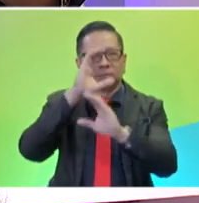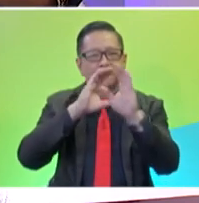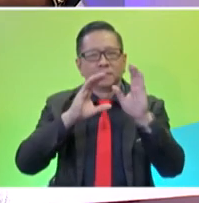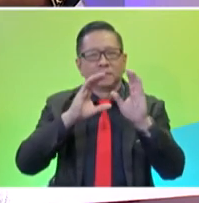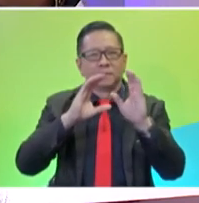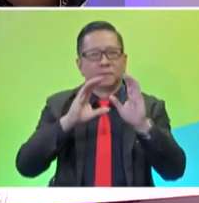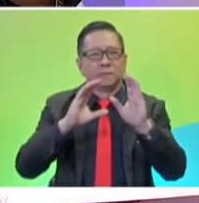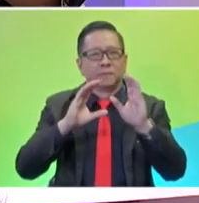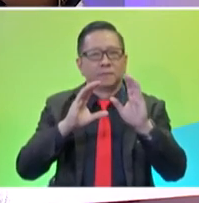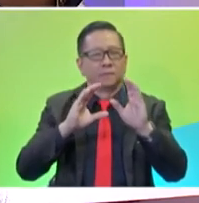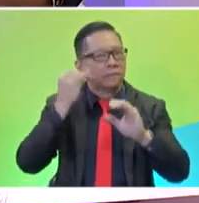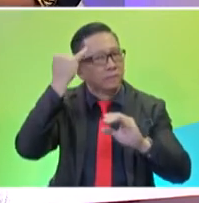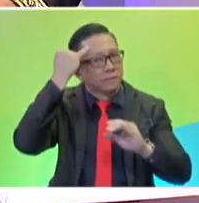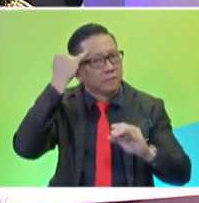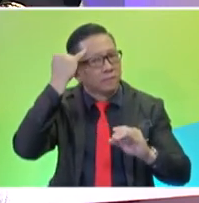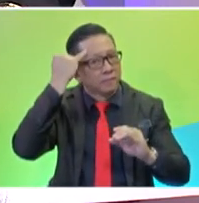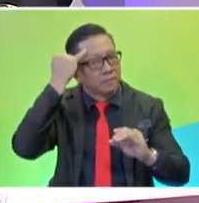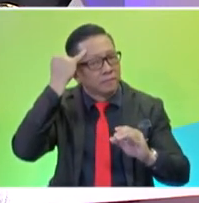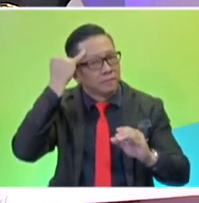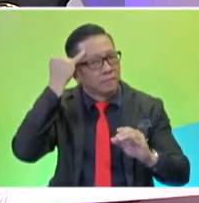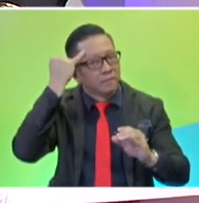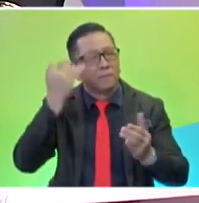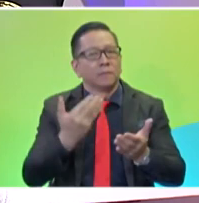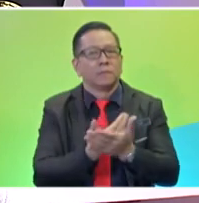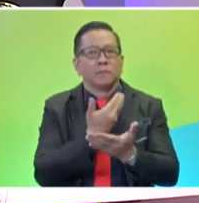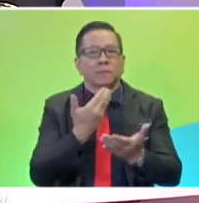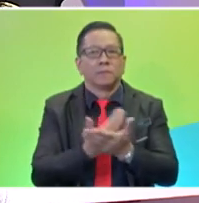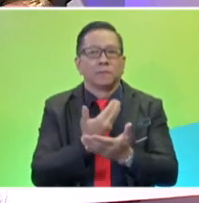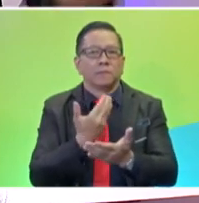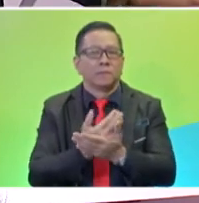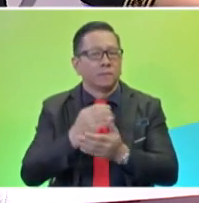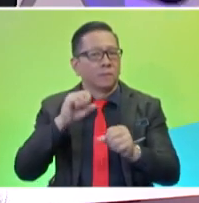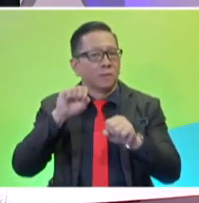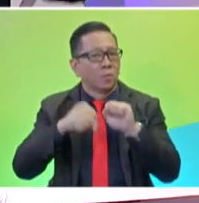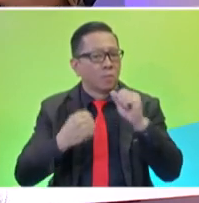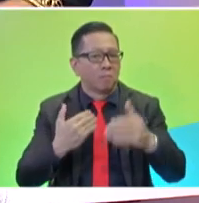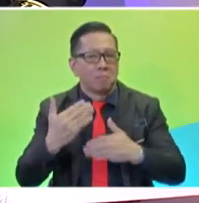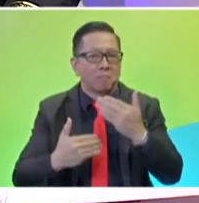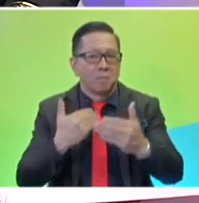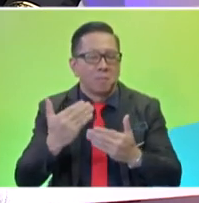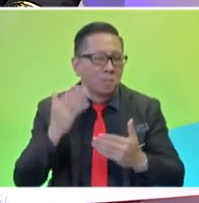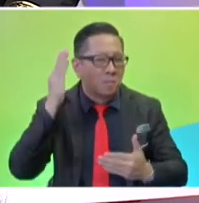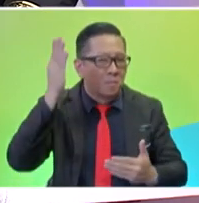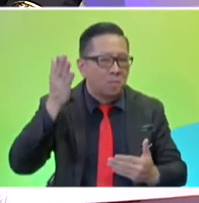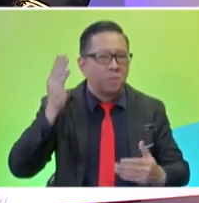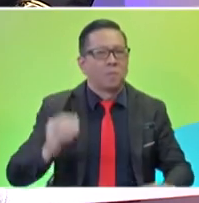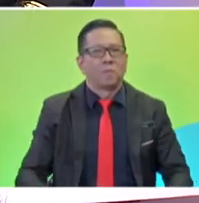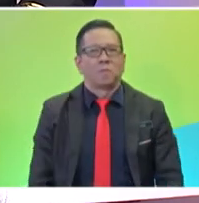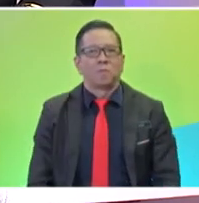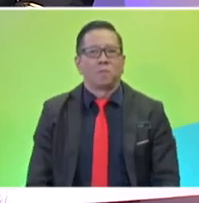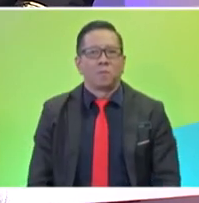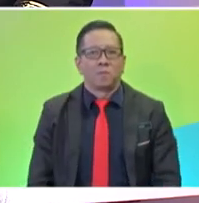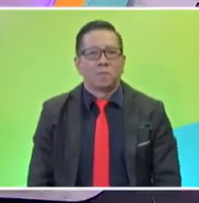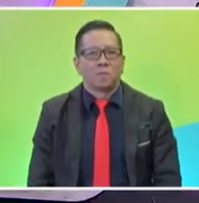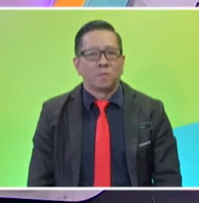lagi ilmu-ilmu terkini supaya kita tidak dijajah oleh musuh-musuh yang lebih banyak akan datang kepada kita nanti baik oke